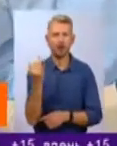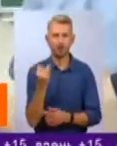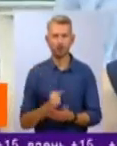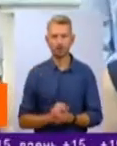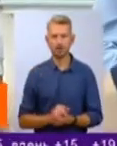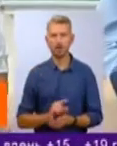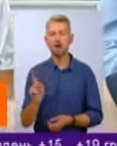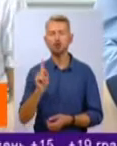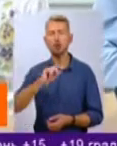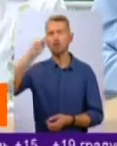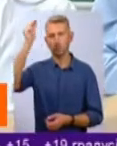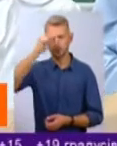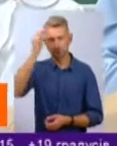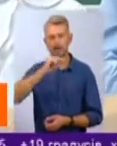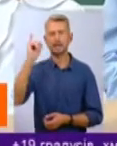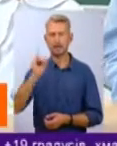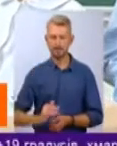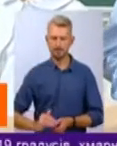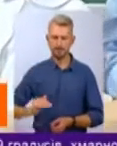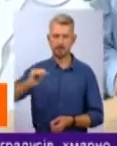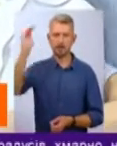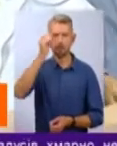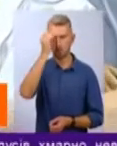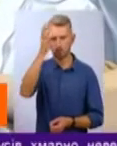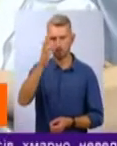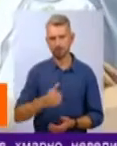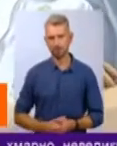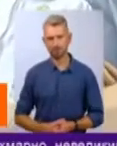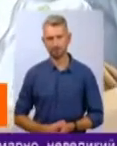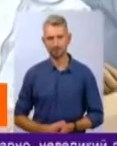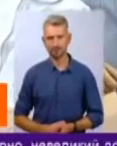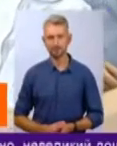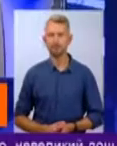Щоб учитися і вирости розумним.